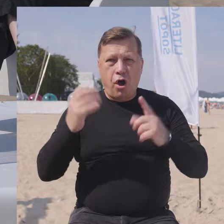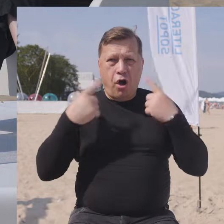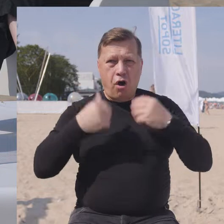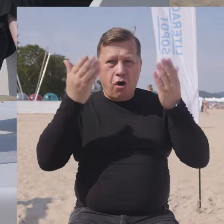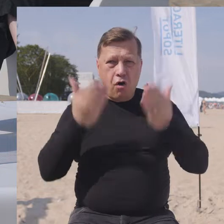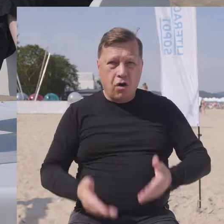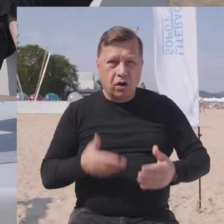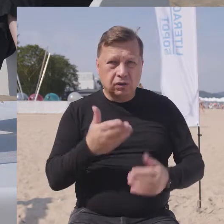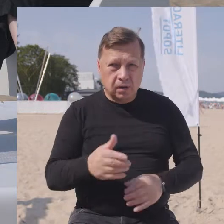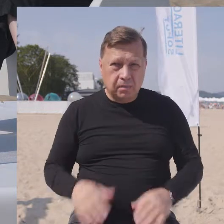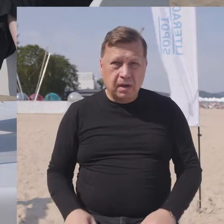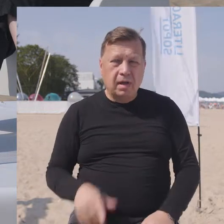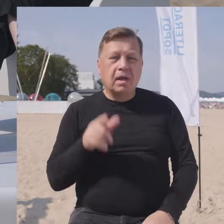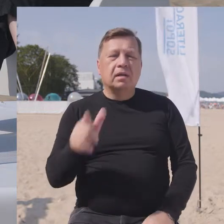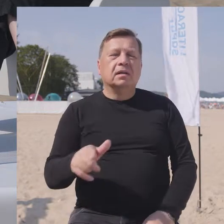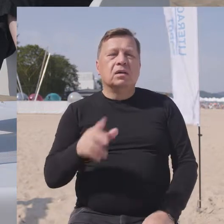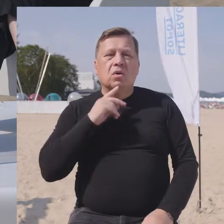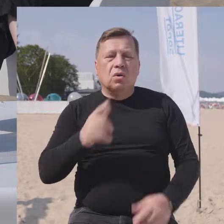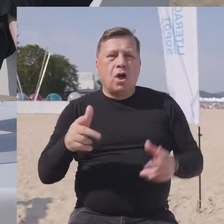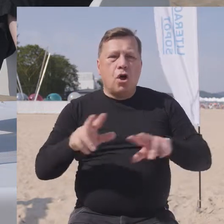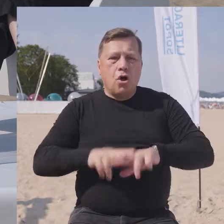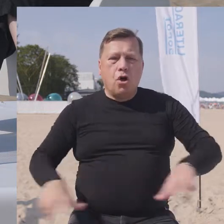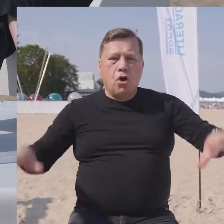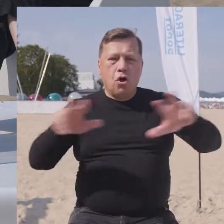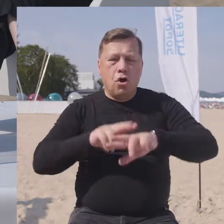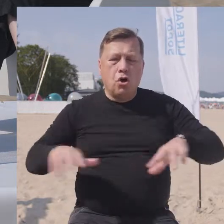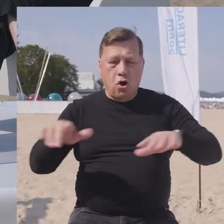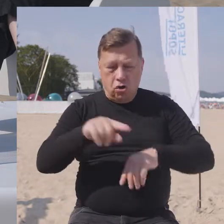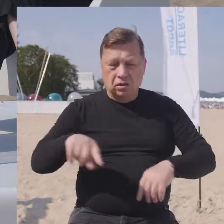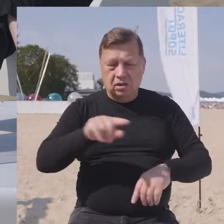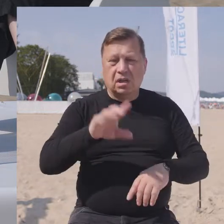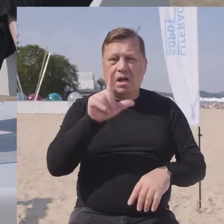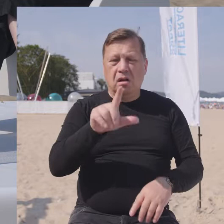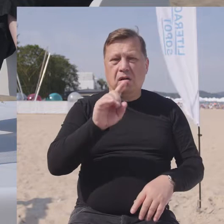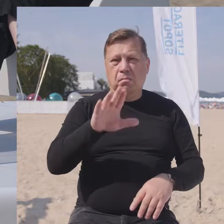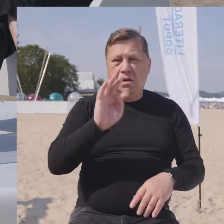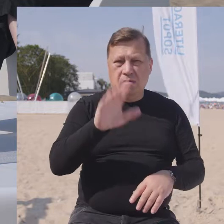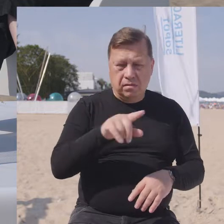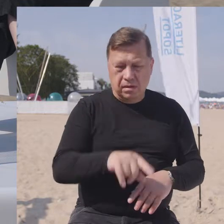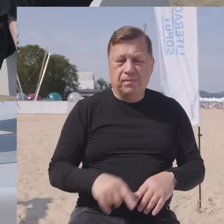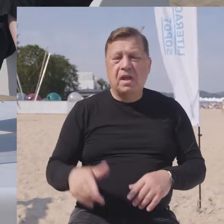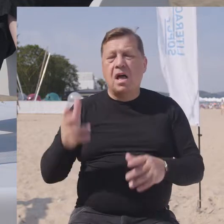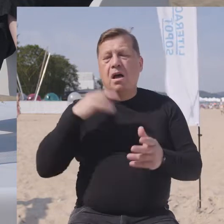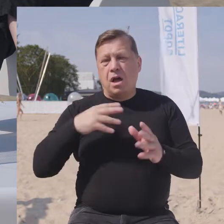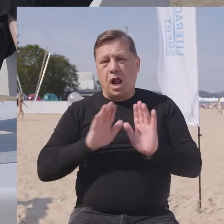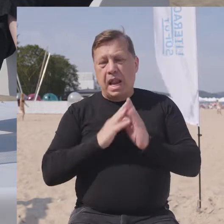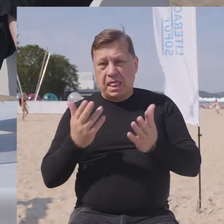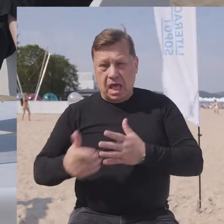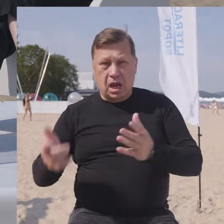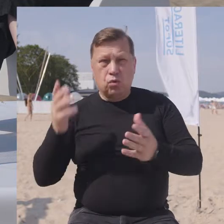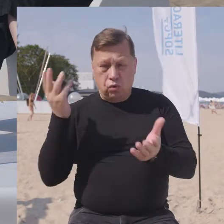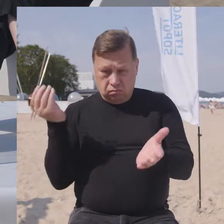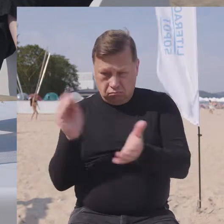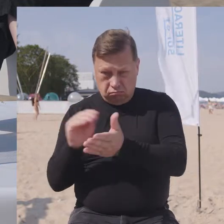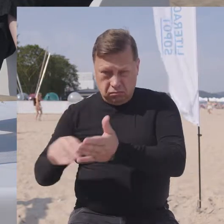ogóle relacje nieheteronormatywne w rodzinie były i są w polskiej literaturze w ostatnich latach obecne? Czy to